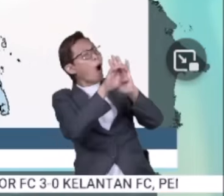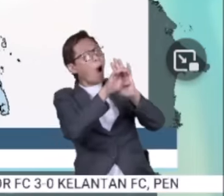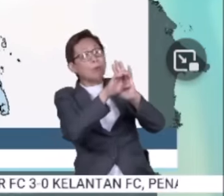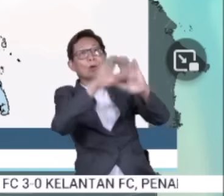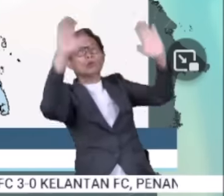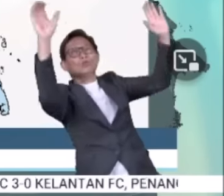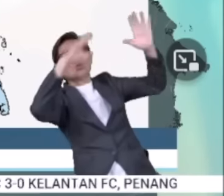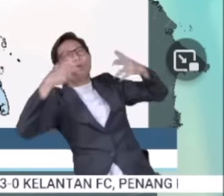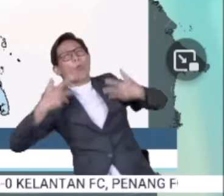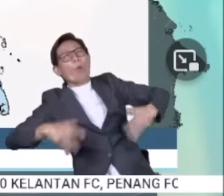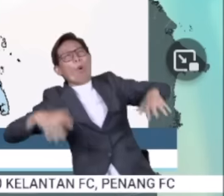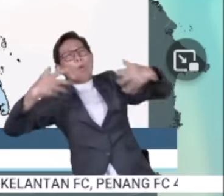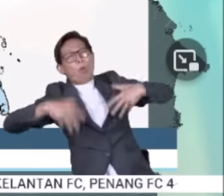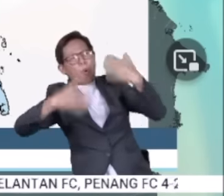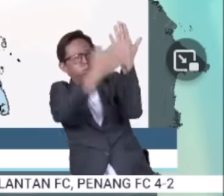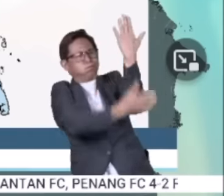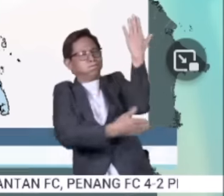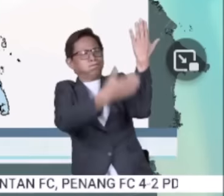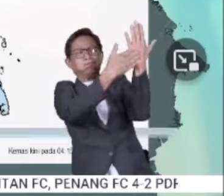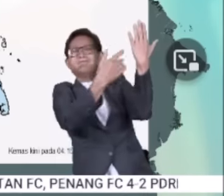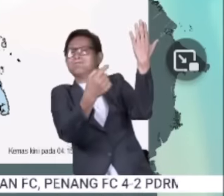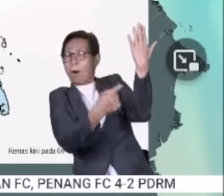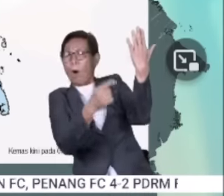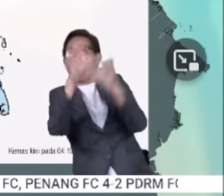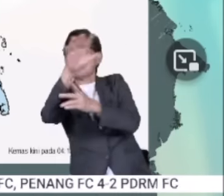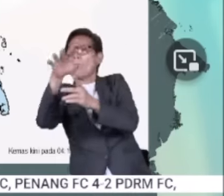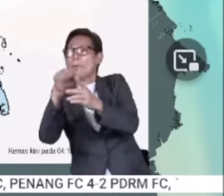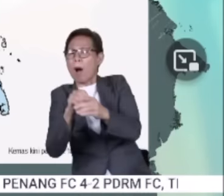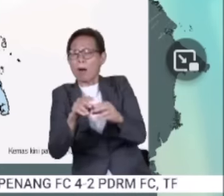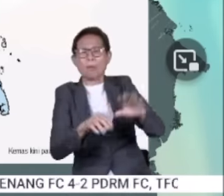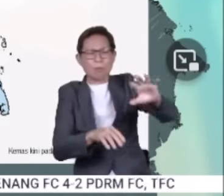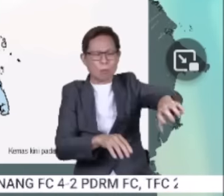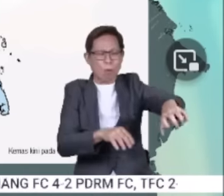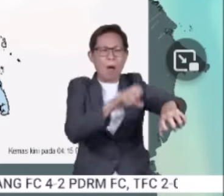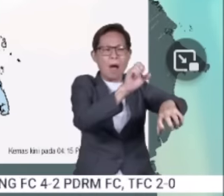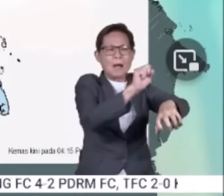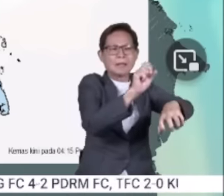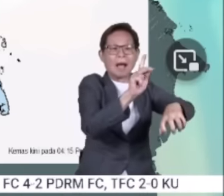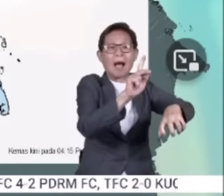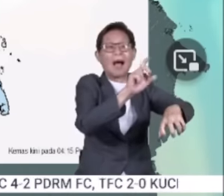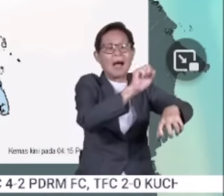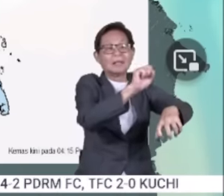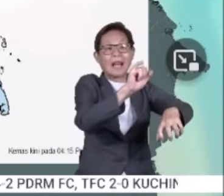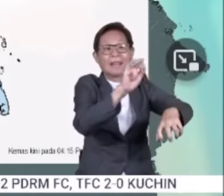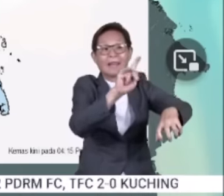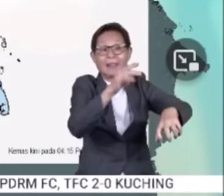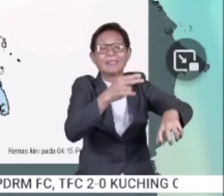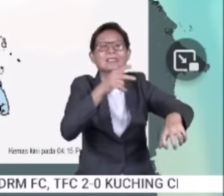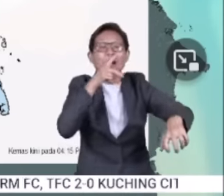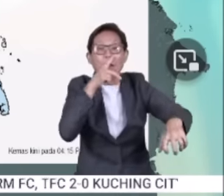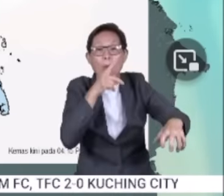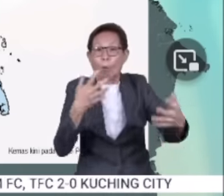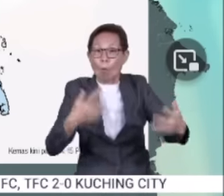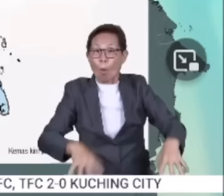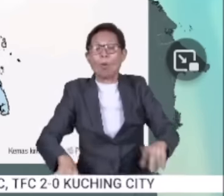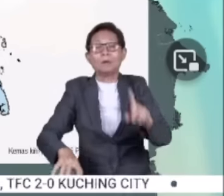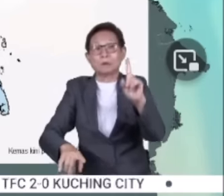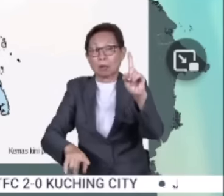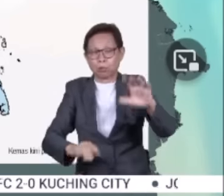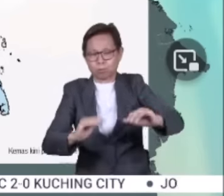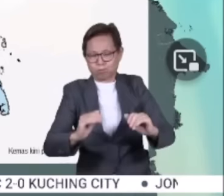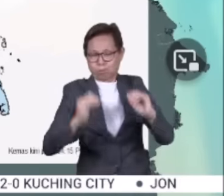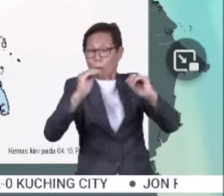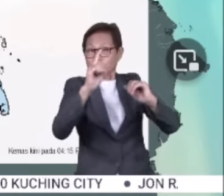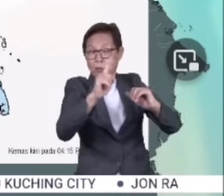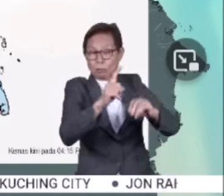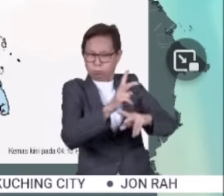status cuaca panas di semenanjung Malaysia melibatkan daerah Sik di negeri Kedah yang mana ianya berada pada tahap 1 iaitu